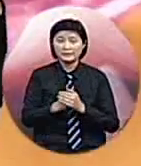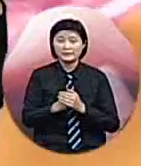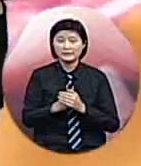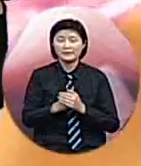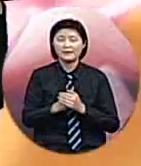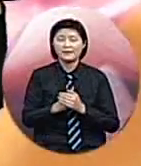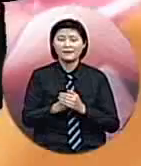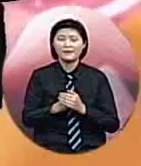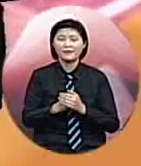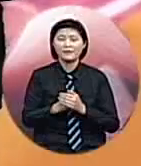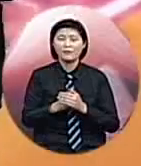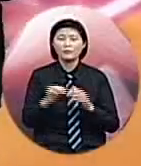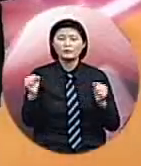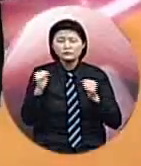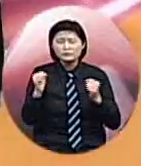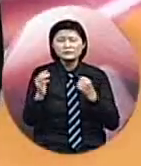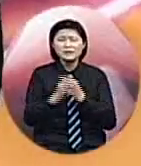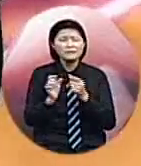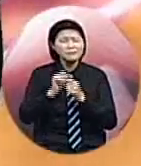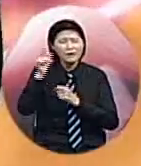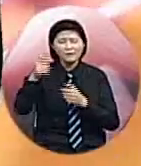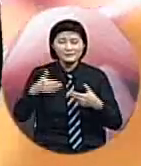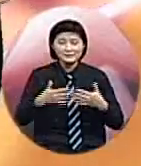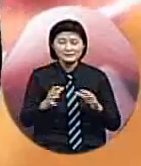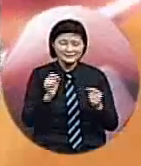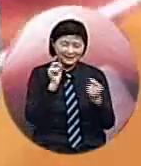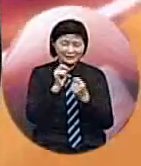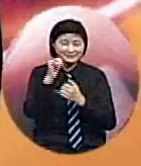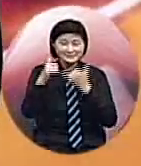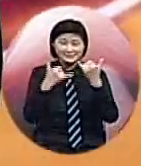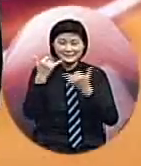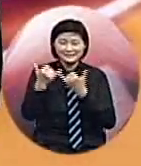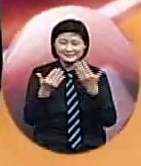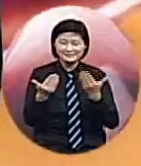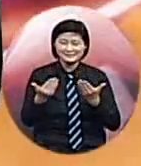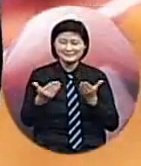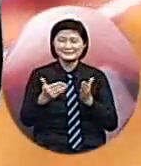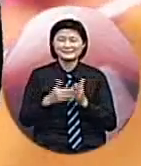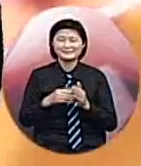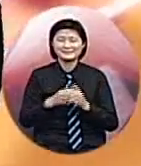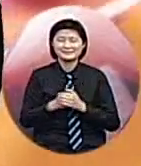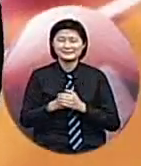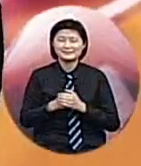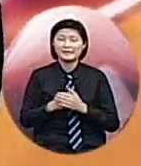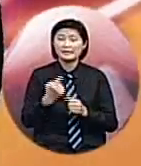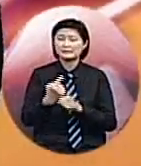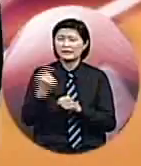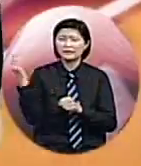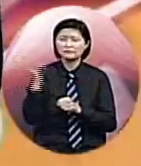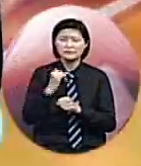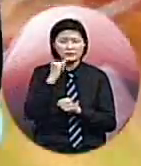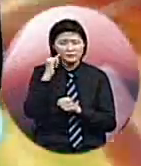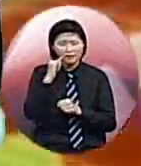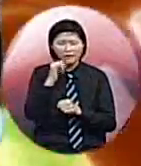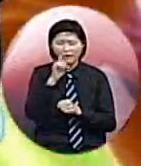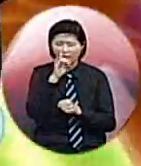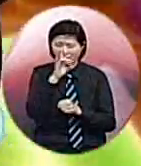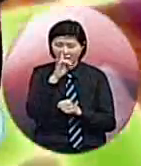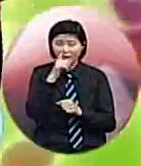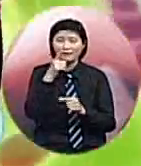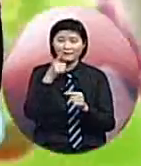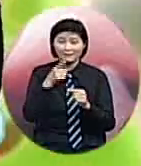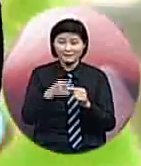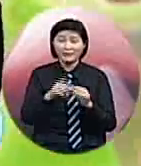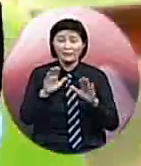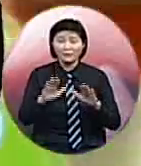아, 오늘 추우니까 있네요. 멀리 갈 필요 없이 전부 가까운 데서 이렇게. 가까운 데 계시네요. 네. 아니요, 작년부터 했는데 잘 안 되더라고요. 예.